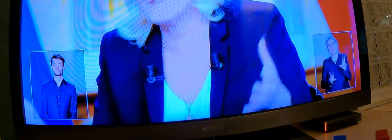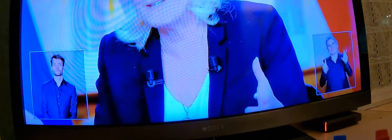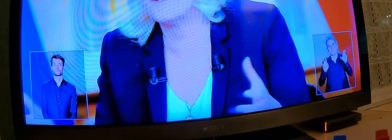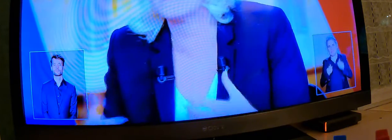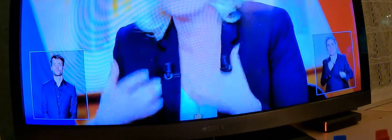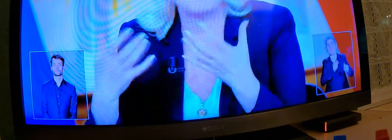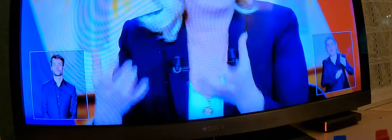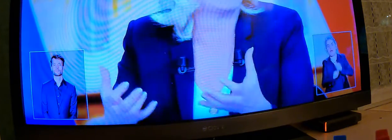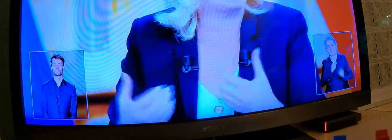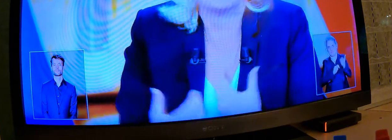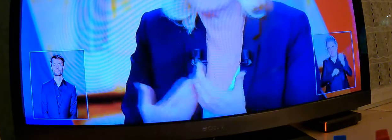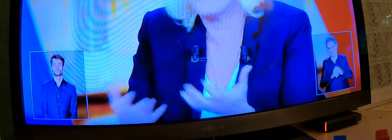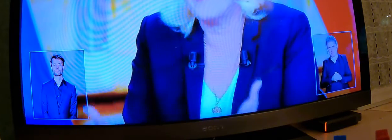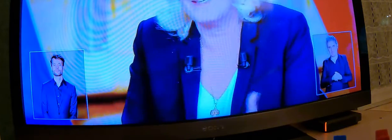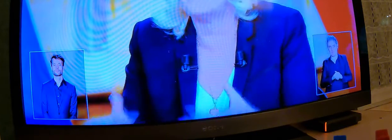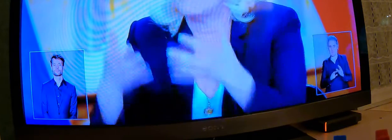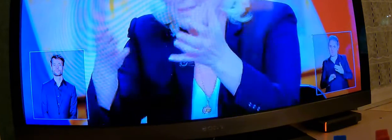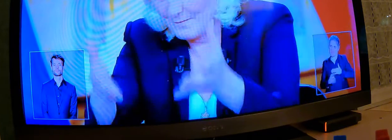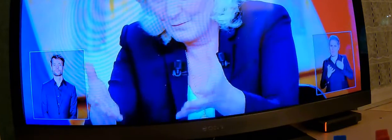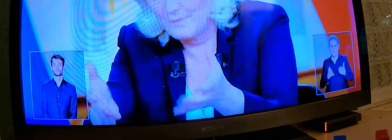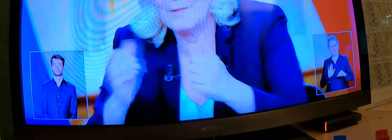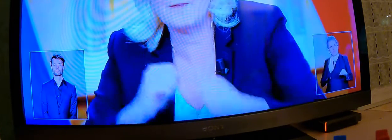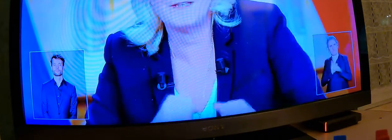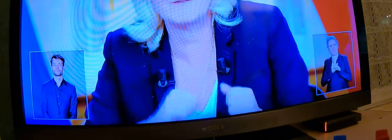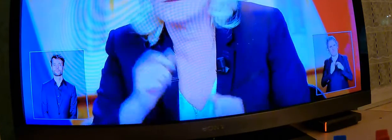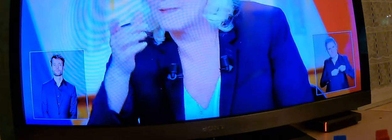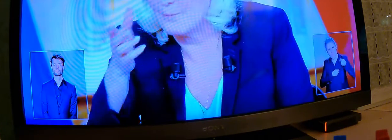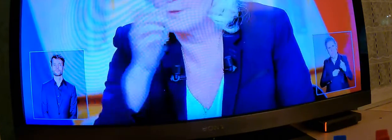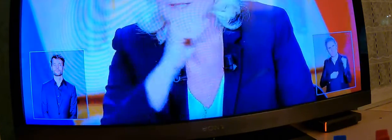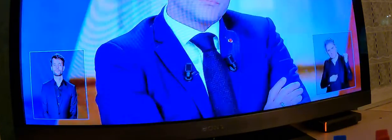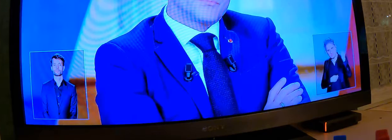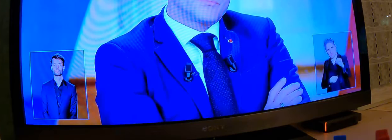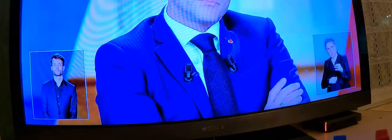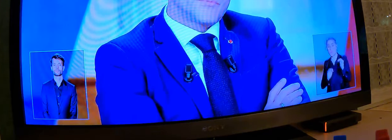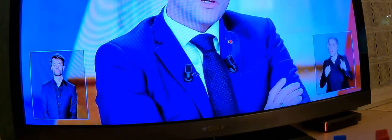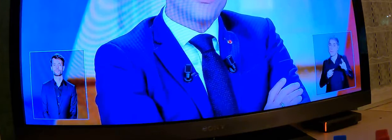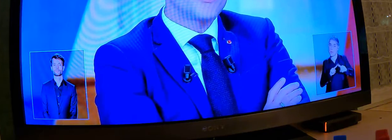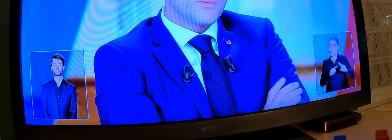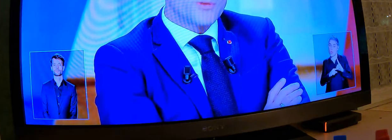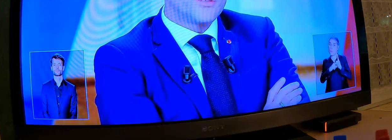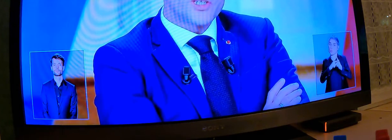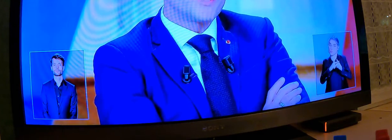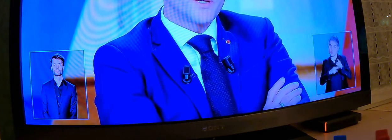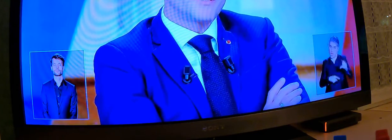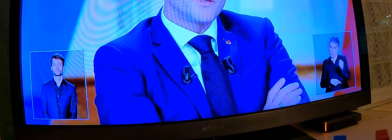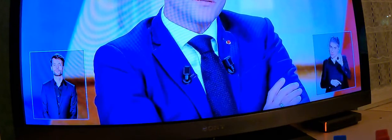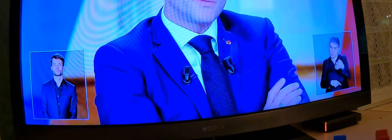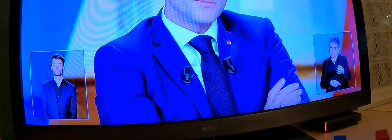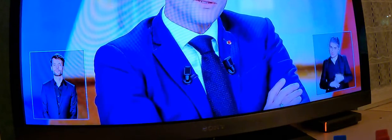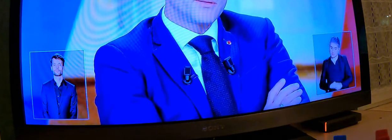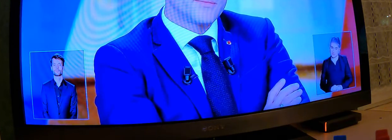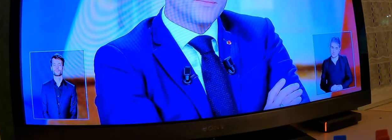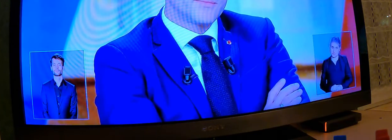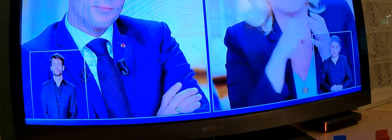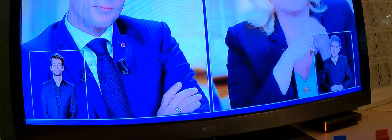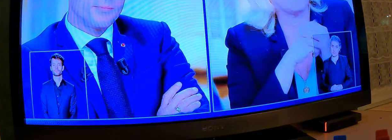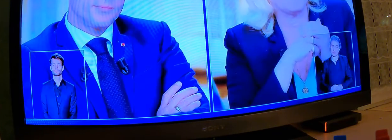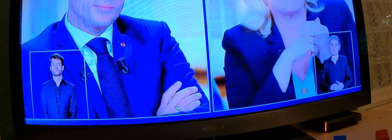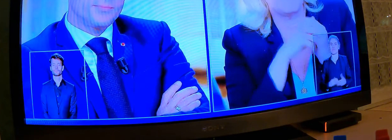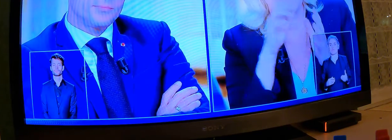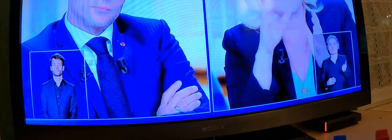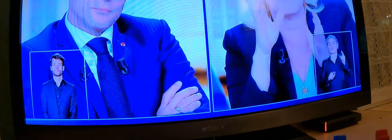toujours transitoire, c'est jamais pérenne. Moi, ce sera pérenne, mais vous aviez fait quelque chose qui est positif. La réforme de l'apprentissage est pérenne, madame. Ah oui, bon, qui